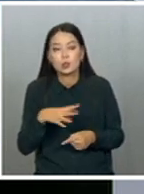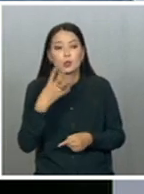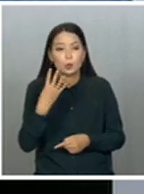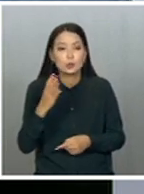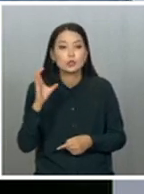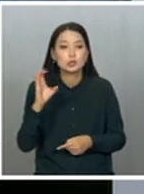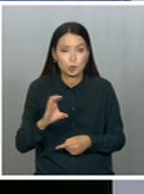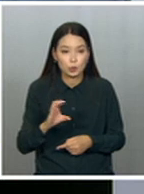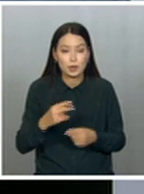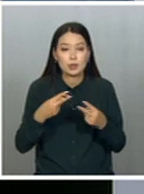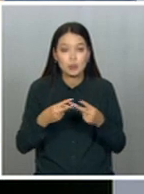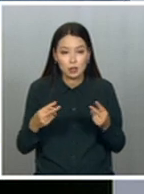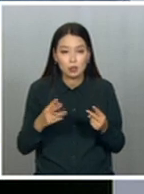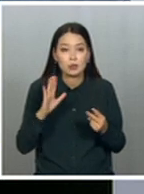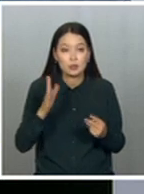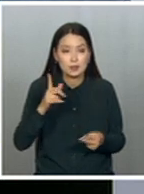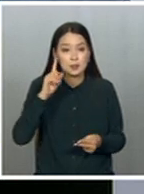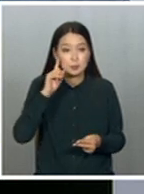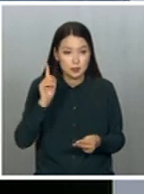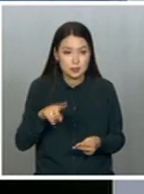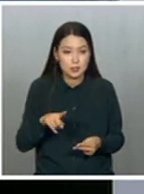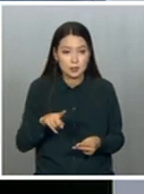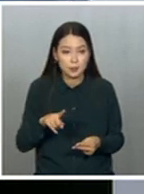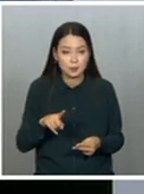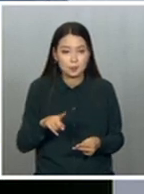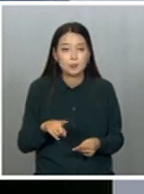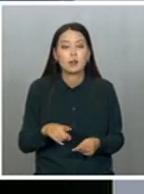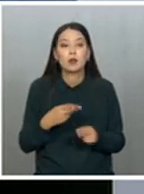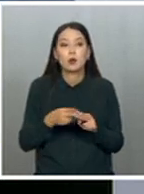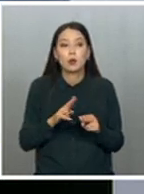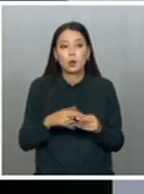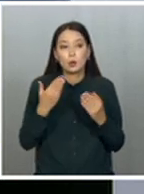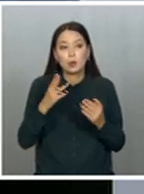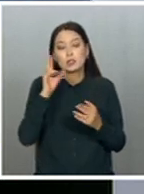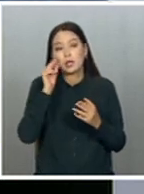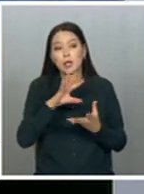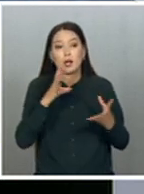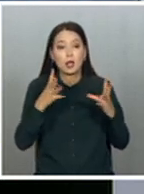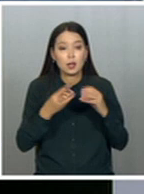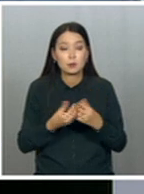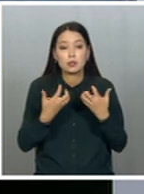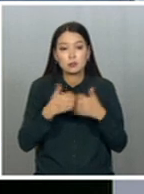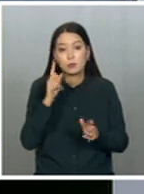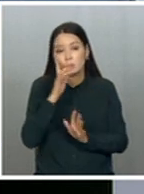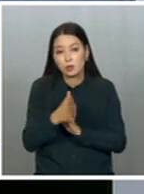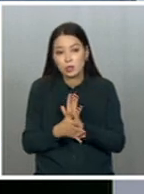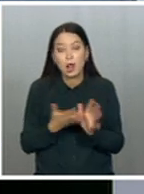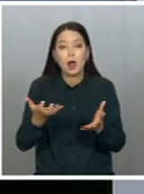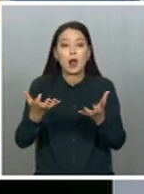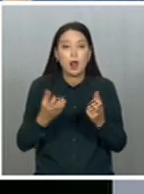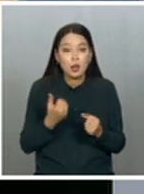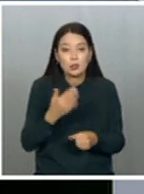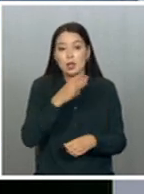секундқа тең болатынын білесіздер. Осы өрнекті ескере отыра, алынған